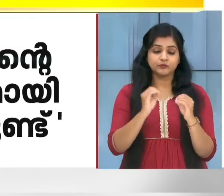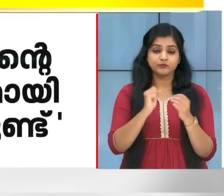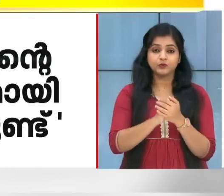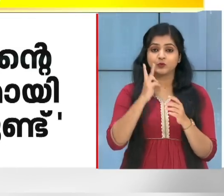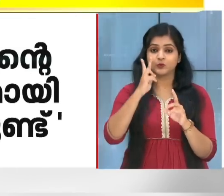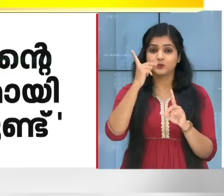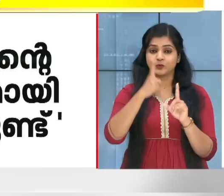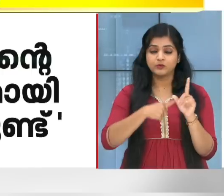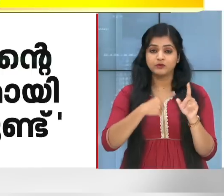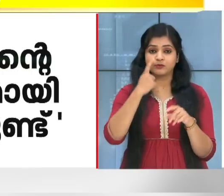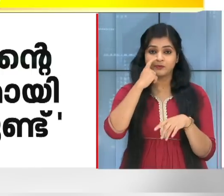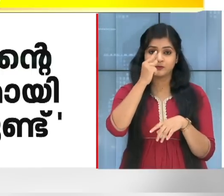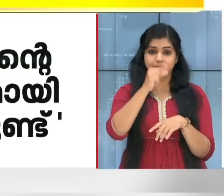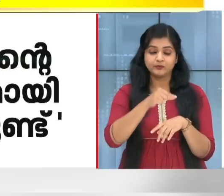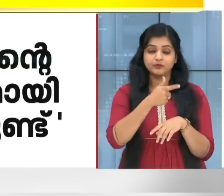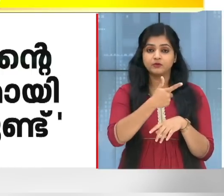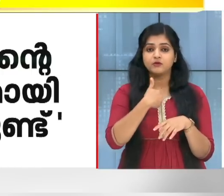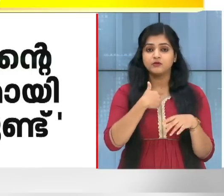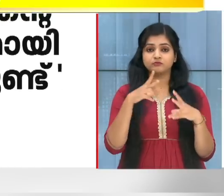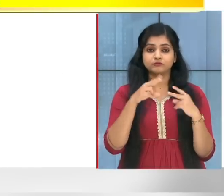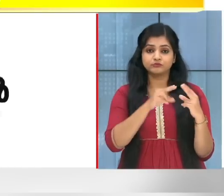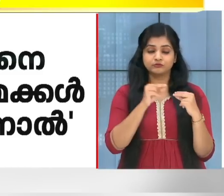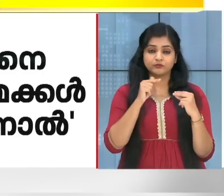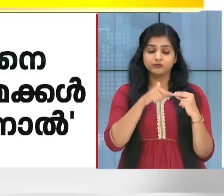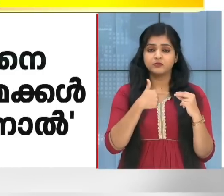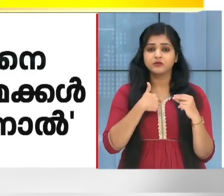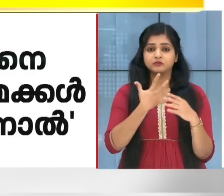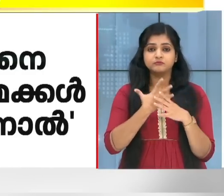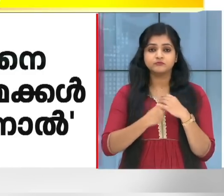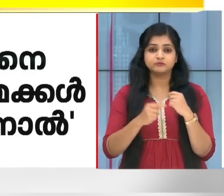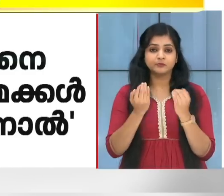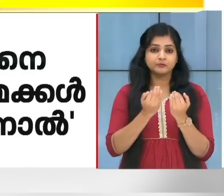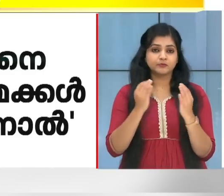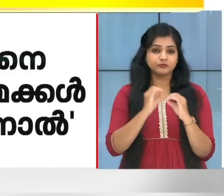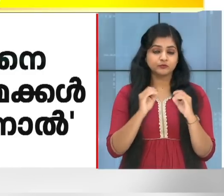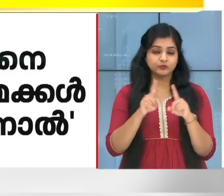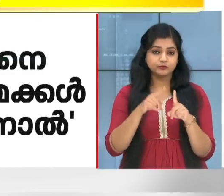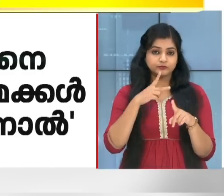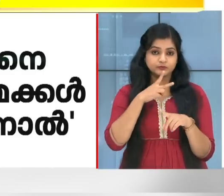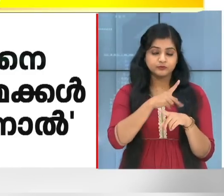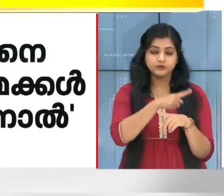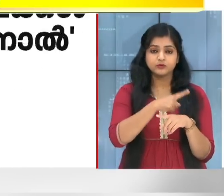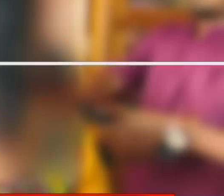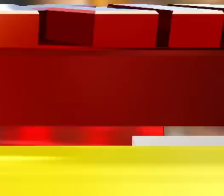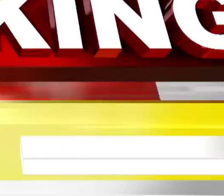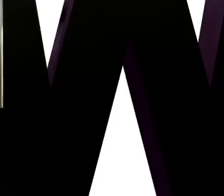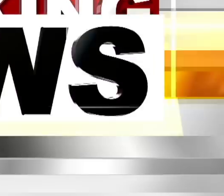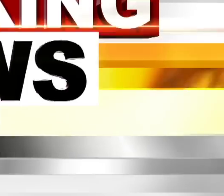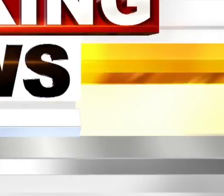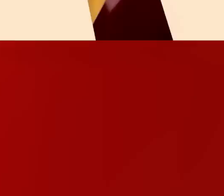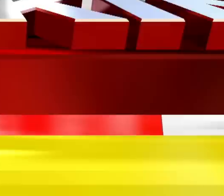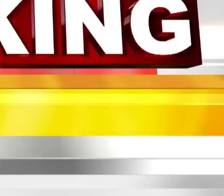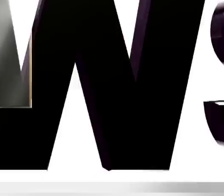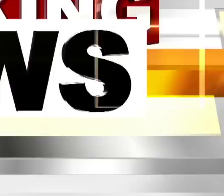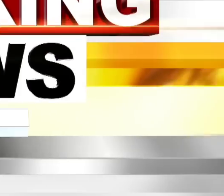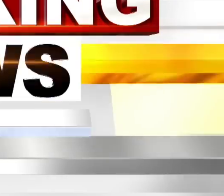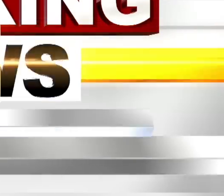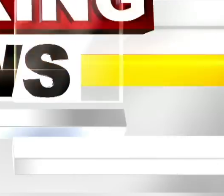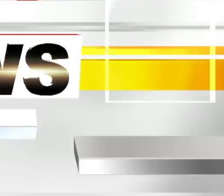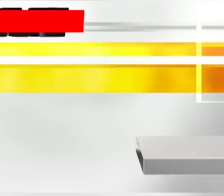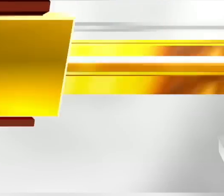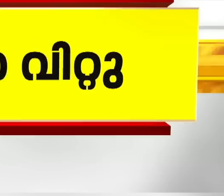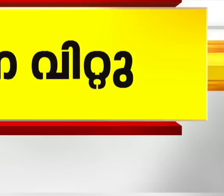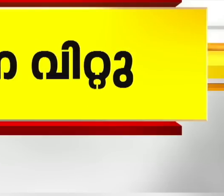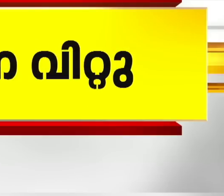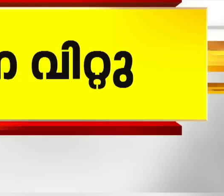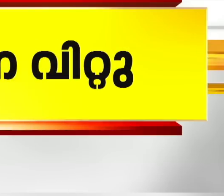കുട്ടിയുടെ യഥാർത്ഥ മാതാവിനോട് ഒരിക്കലും ഈ സങ്കടം പറഞ്ഞു. ആ സങ്കടം പറഞ്ഞതിന് ശേഷം ഇവർ പറയുന്നു, അതായത് താൻ ഗർഭം ധരിക്കാമെന്നുള്ളൊരു കാര്യത്തിലേക്ക് ഇവരുടെ സങ്കടം